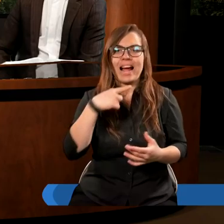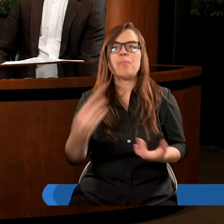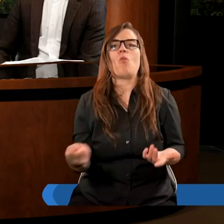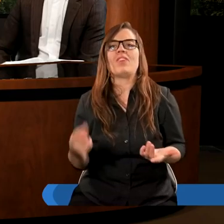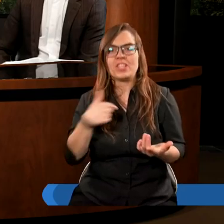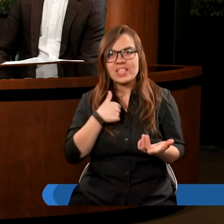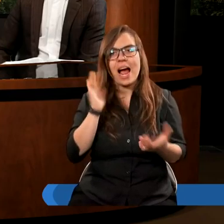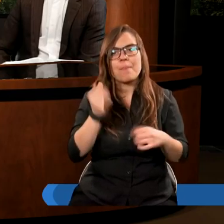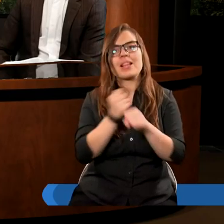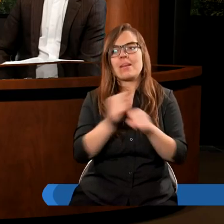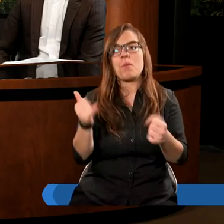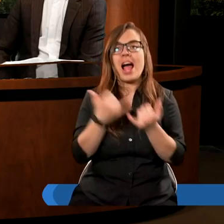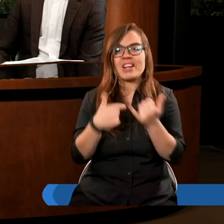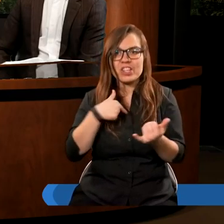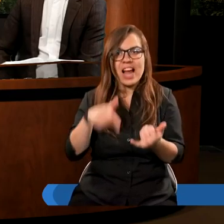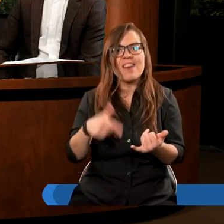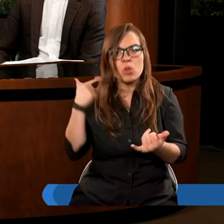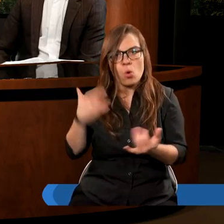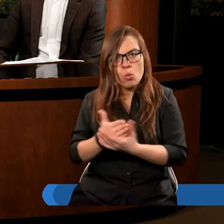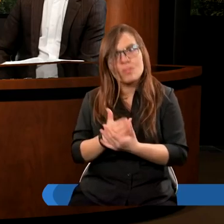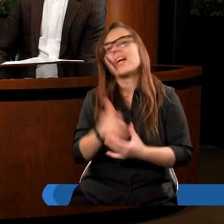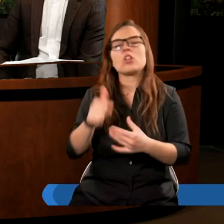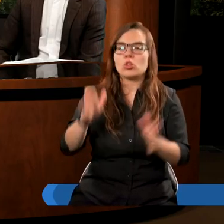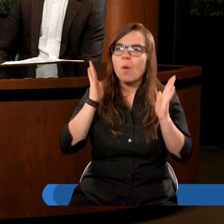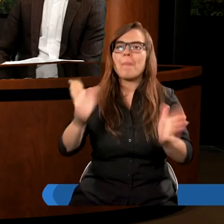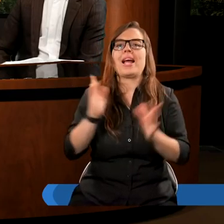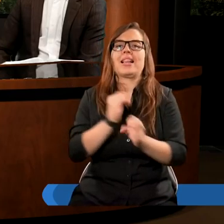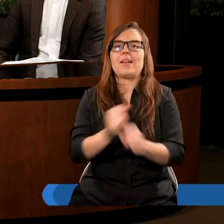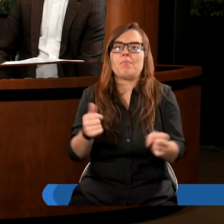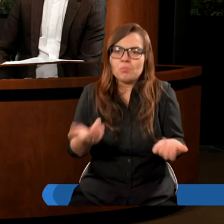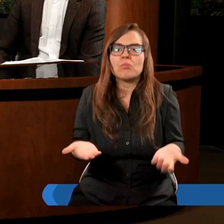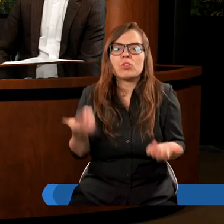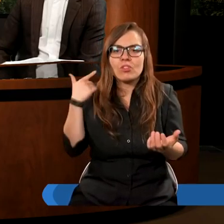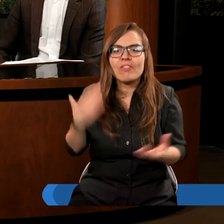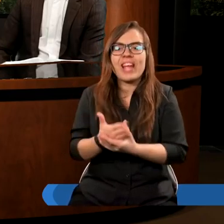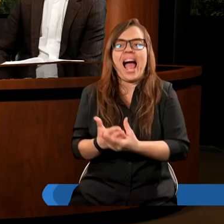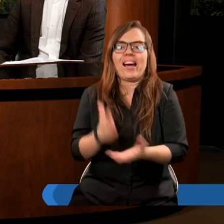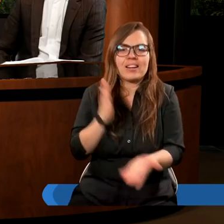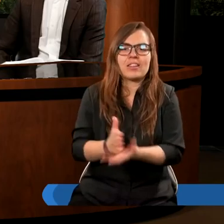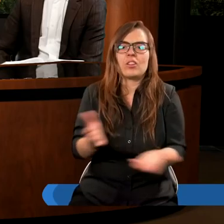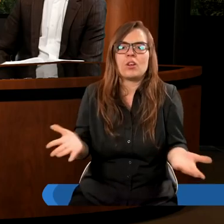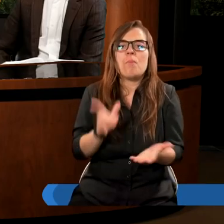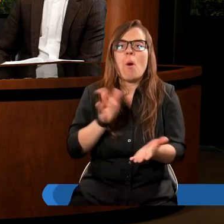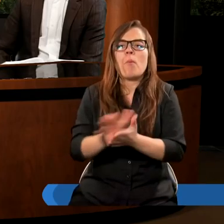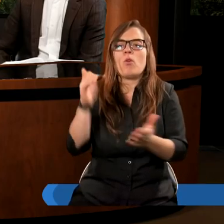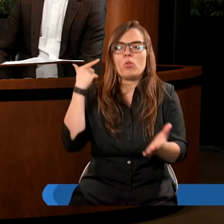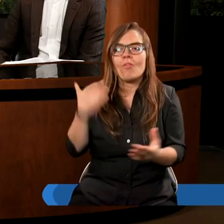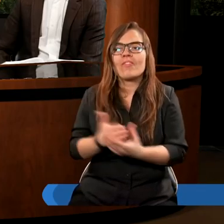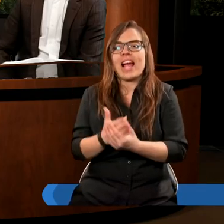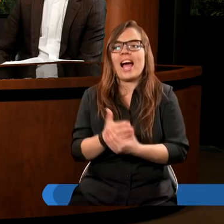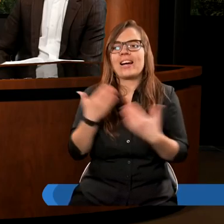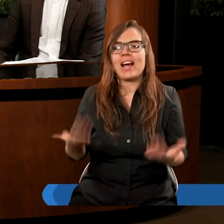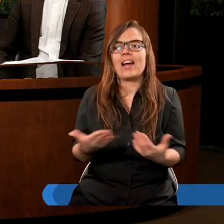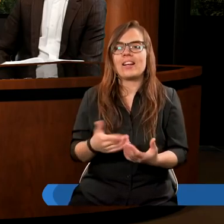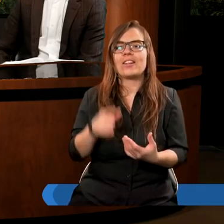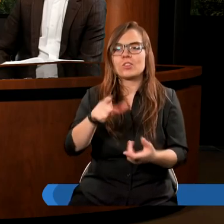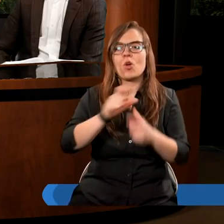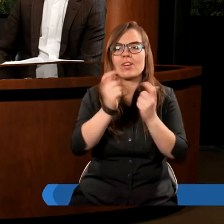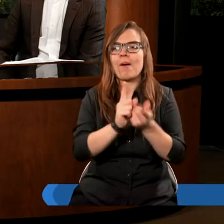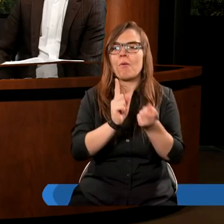że jak w to uwierzę, to będę. No to wierzę. Po prostu wierzę. Czy to zmieniło twoje życie?